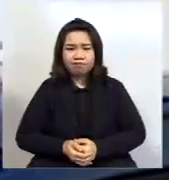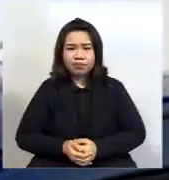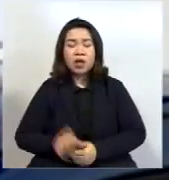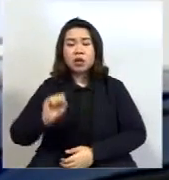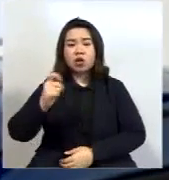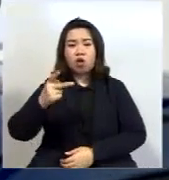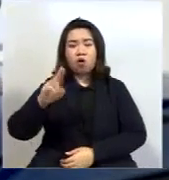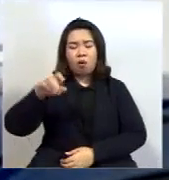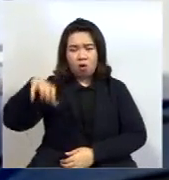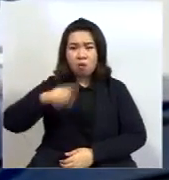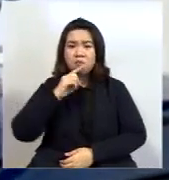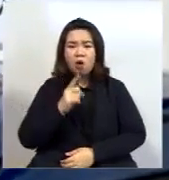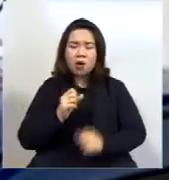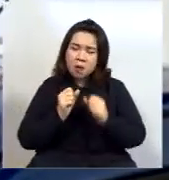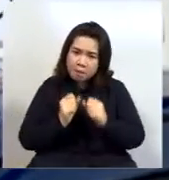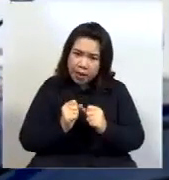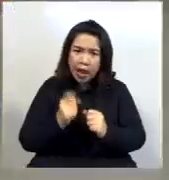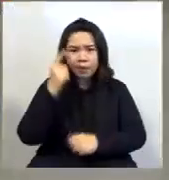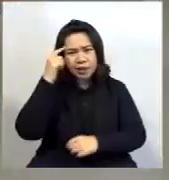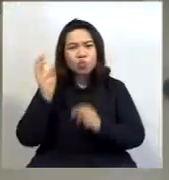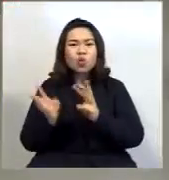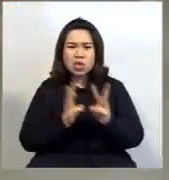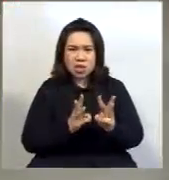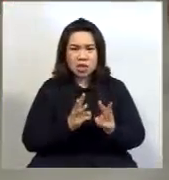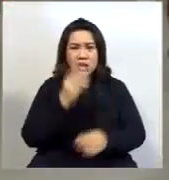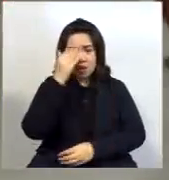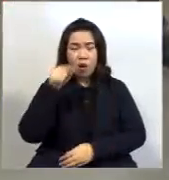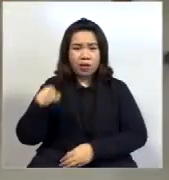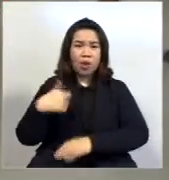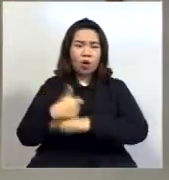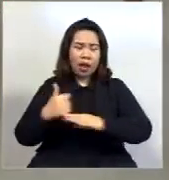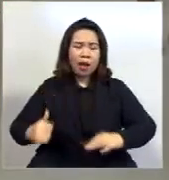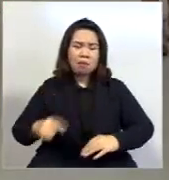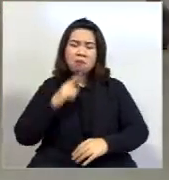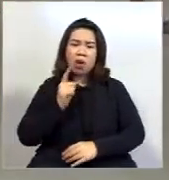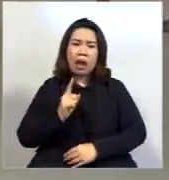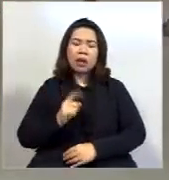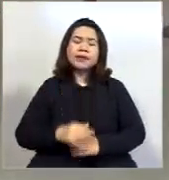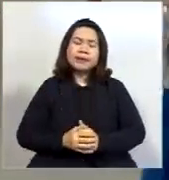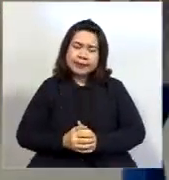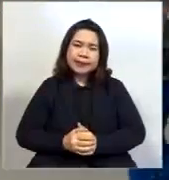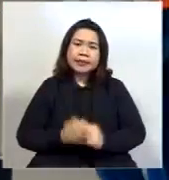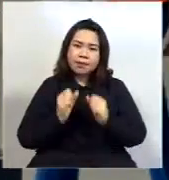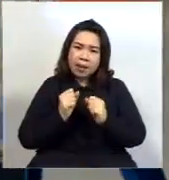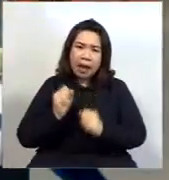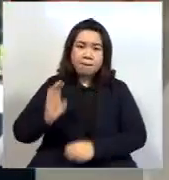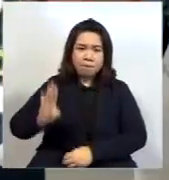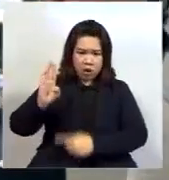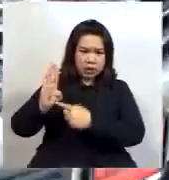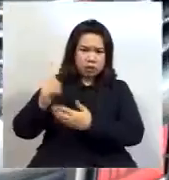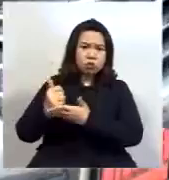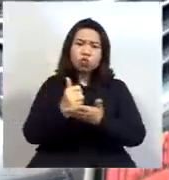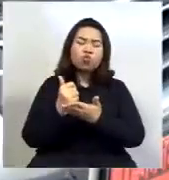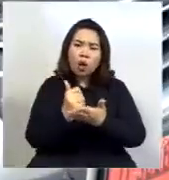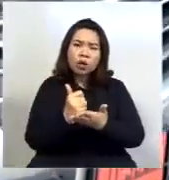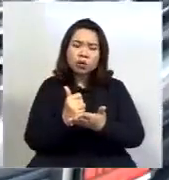คบบอกว่าก็จะพยายามหาแนวทางคือท่านก็บอกว่าตัวท่านรัฐมนตรีเองก็พยายามที่จะหาทางให้ทางบริษัทเนี่ยเข้ามาช่วย